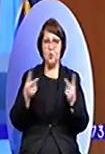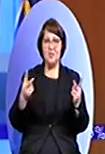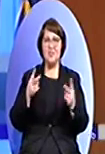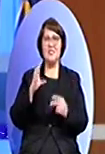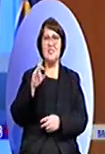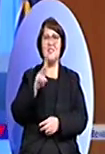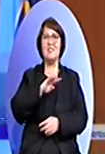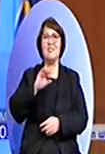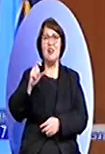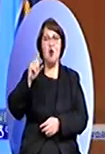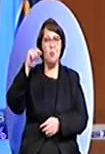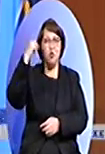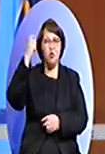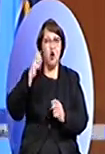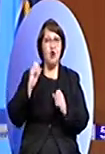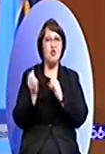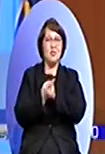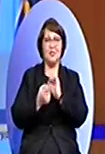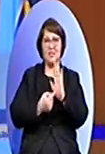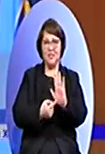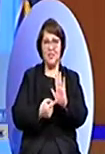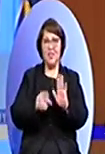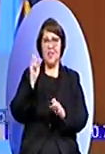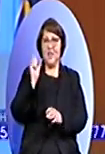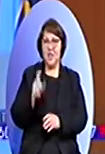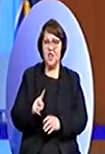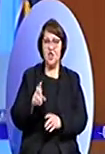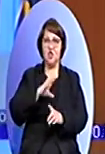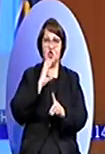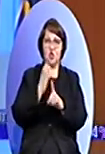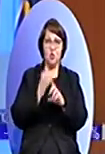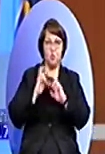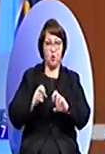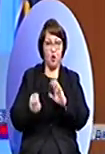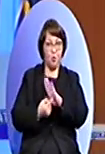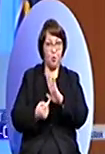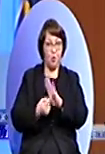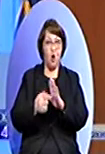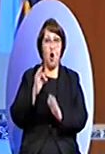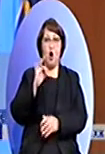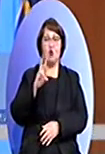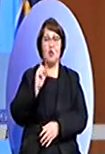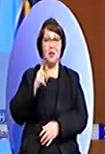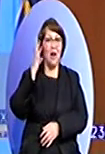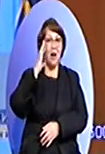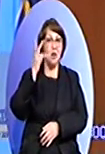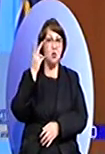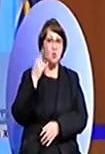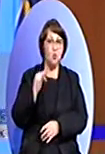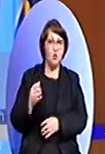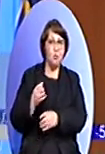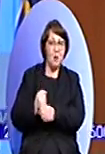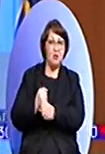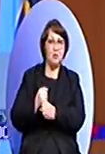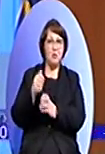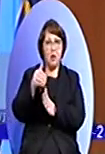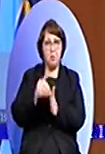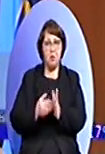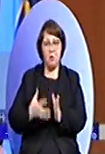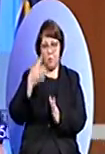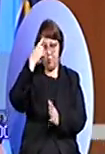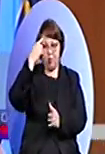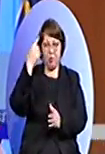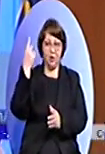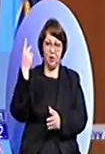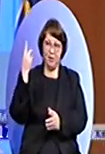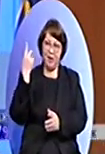доктортой илэрхийлүүлдэг бол хэлний соёо судлалын үүднээс бол арга зүйг тэр арга зүй онл арга зүйг барьж одоо тайлбарлах Монгол англи хэлний зөвшөөрсөн